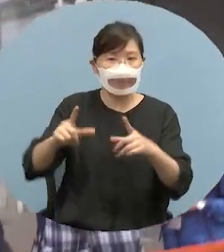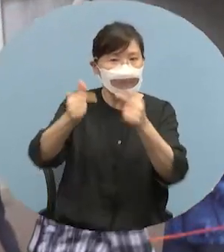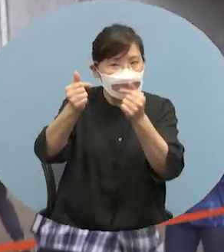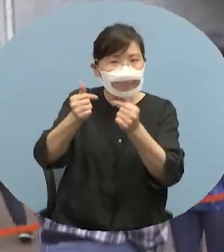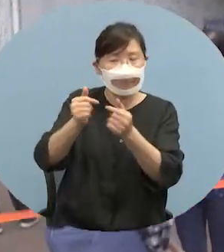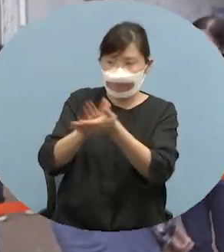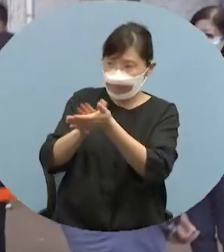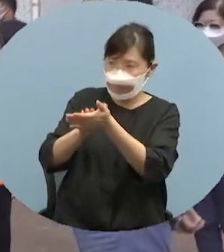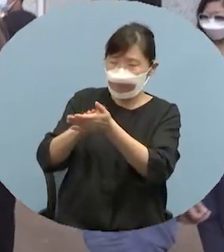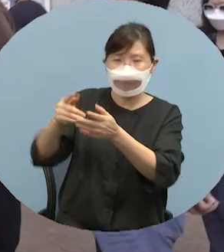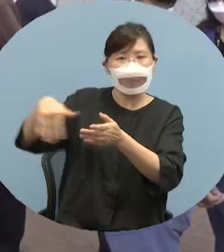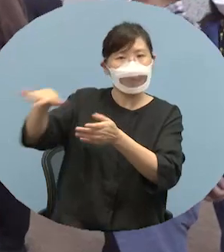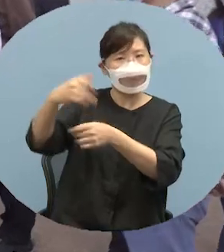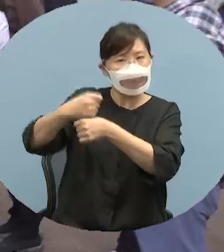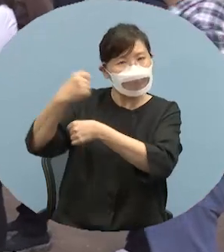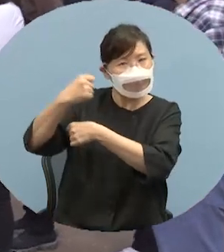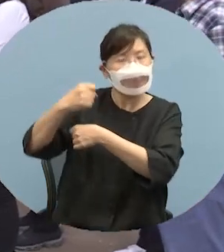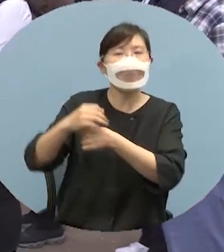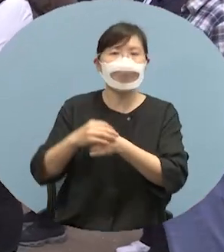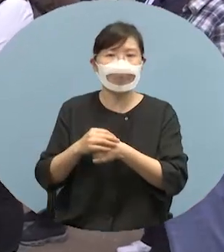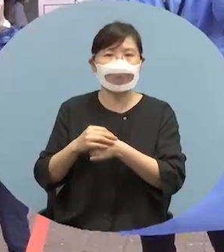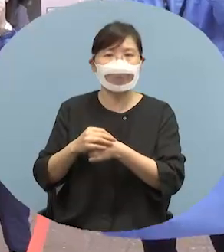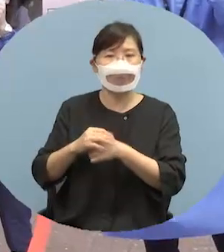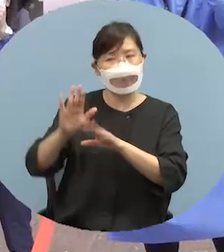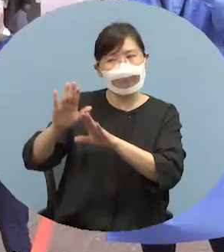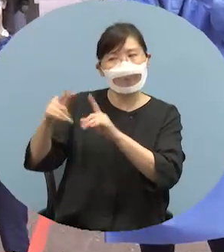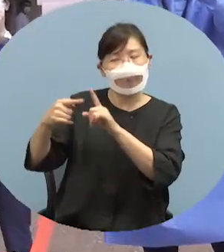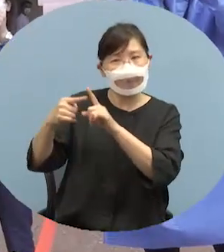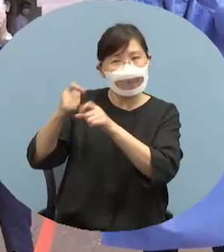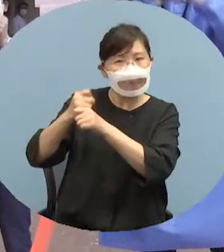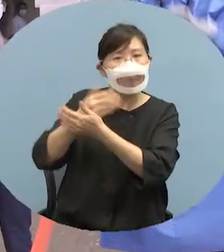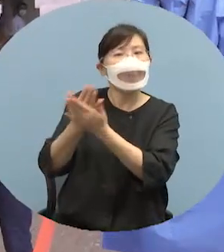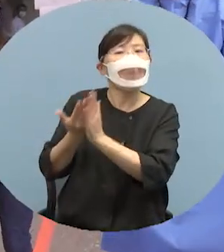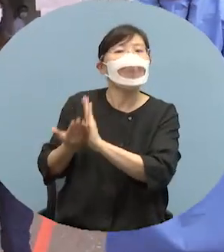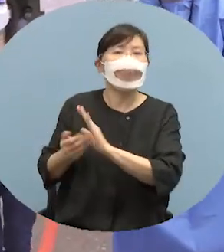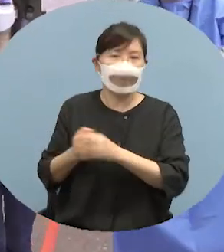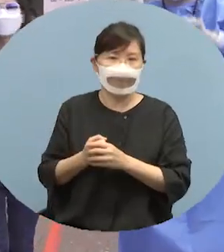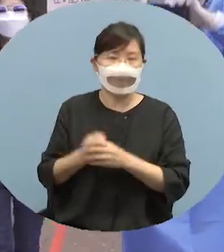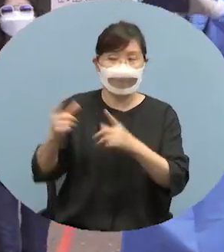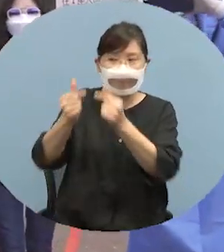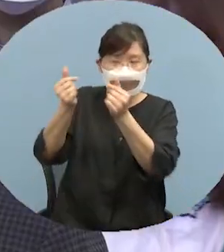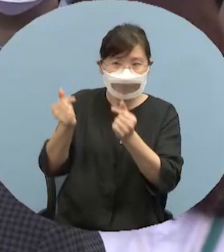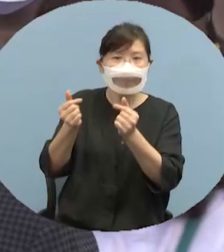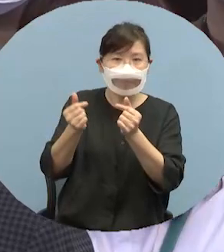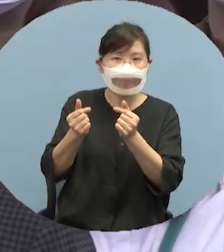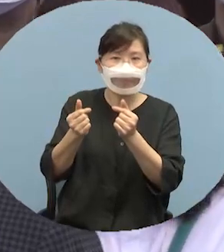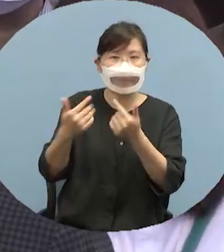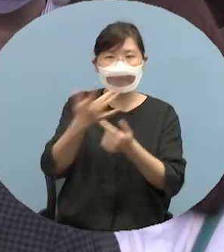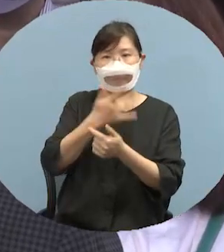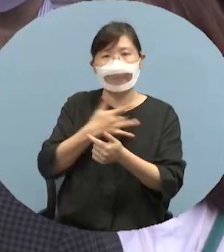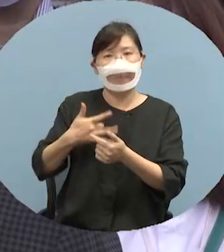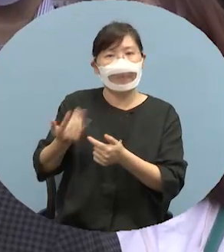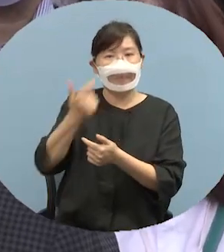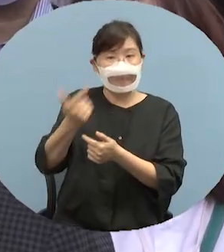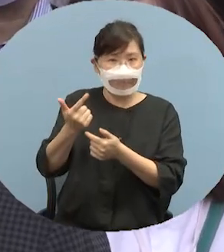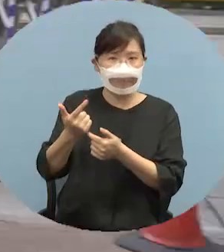事盡心盡力執行行動，致力為居民提供周全服務。林鄭月娥說，面對嚴峻疫情，部門